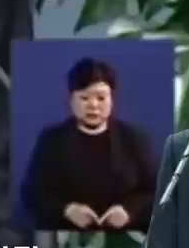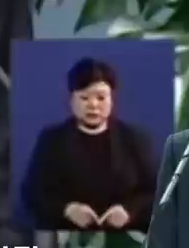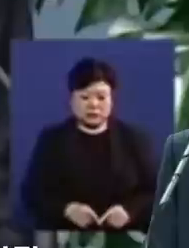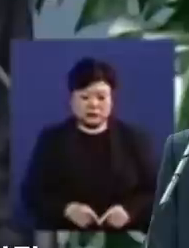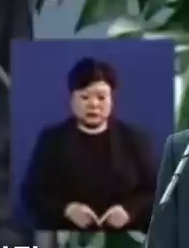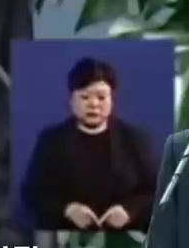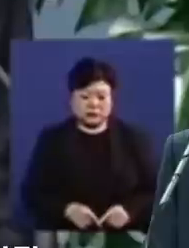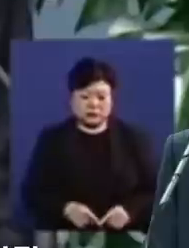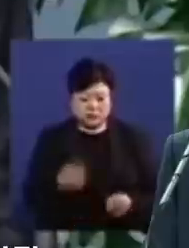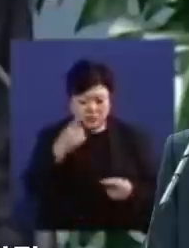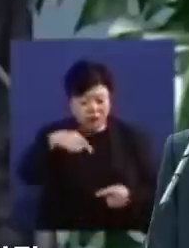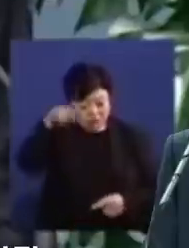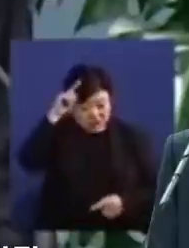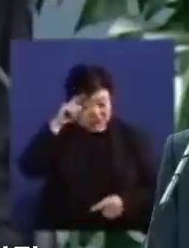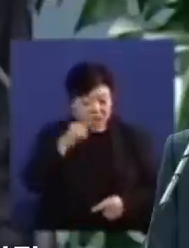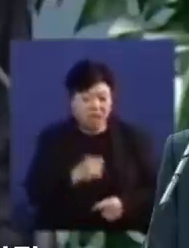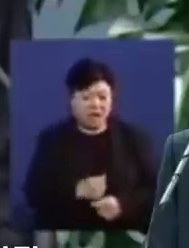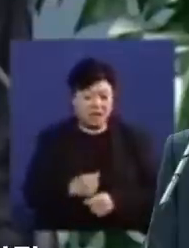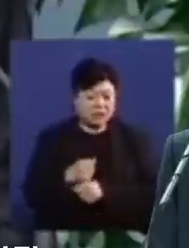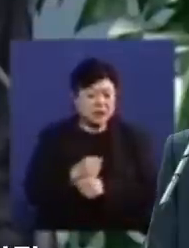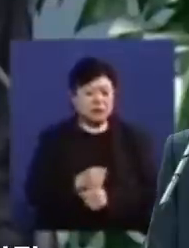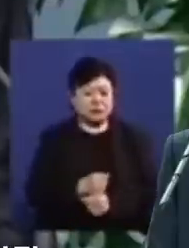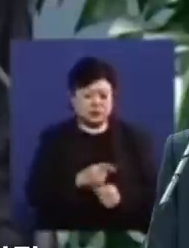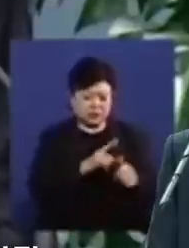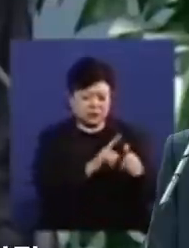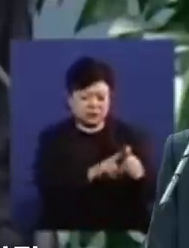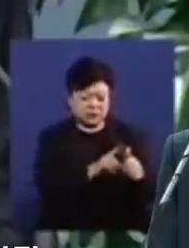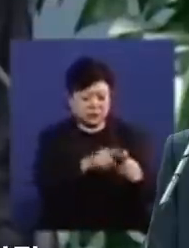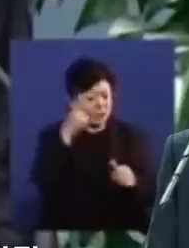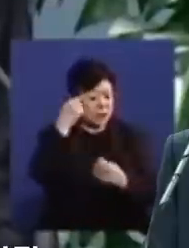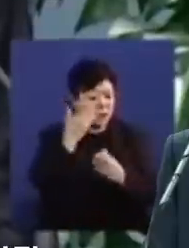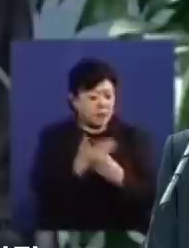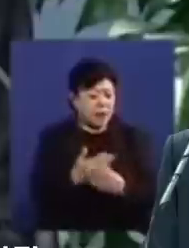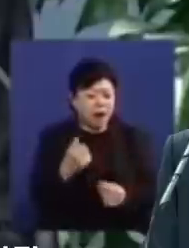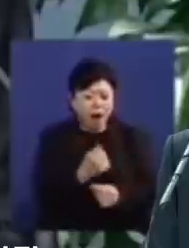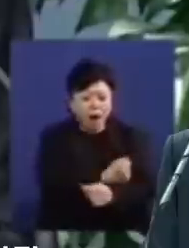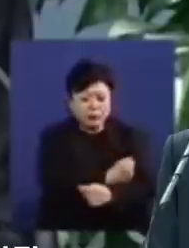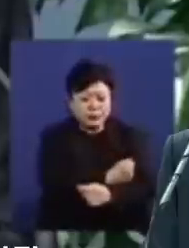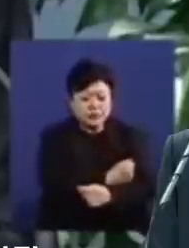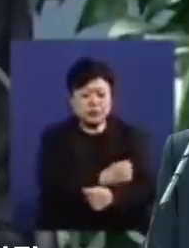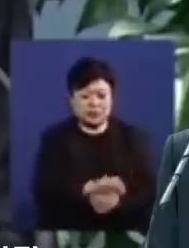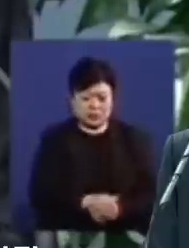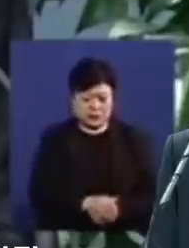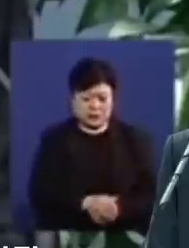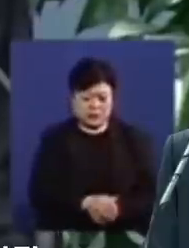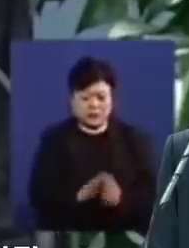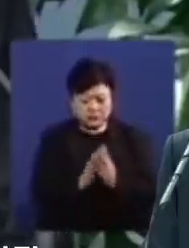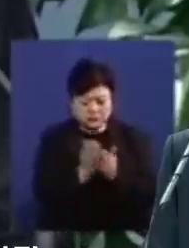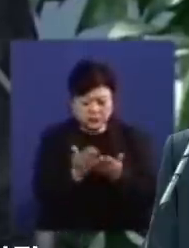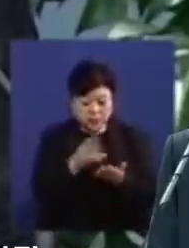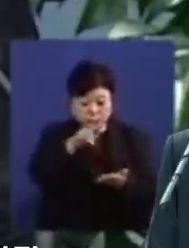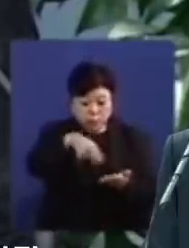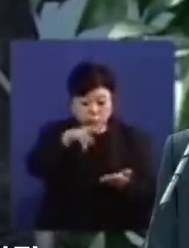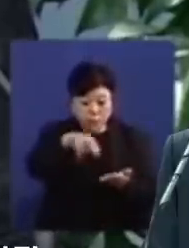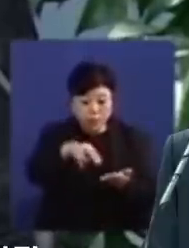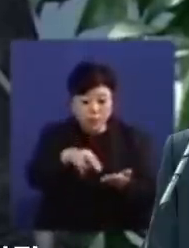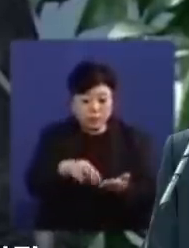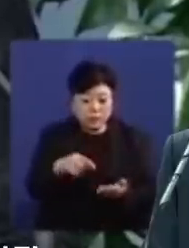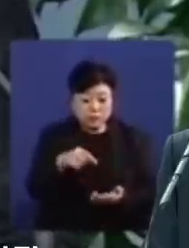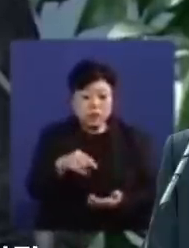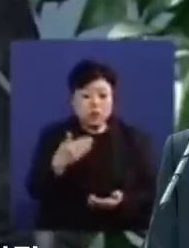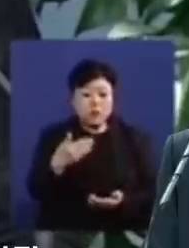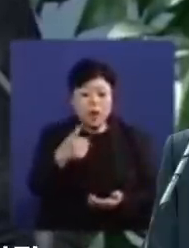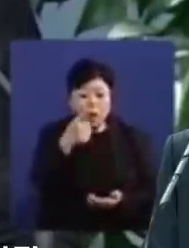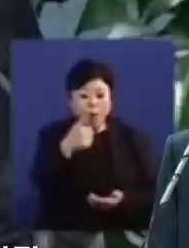후보연구소의 러시아 전문가인 로버트 콩퀘스트 박사는 엄청난 폭력이란 그의 책에 1956년